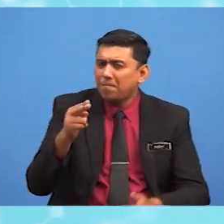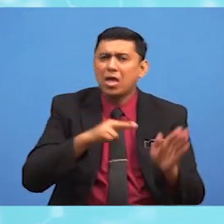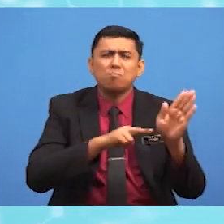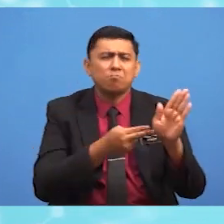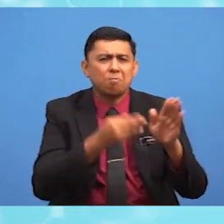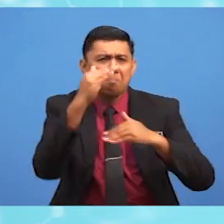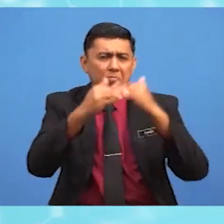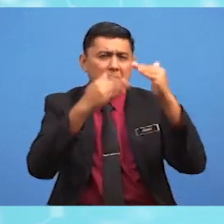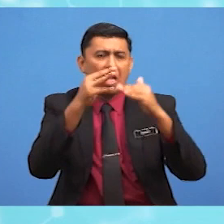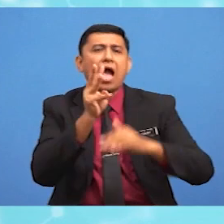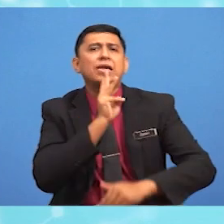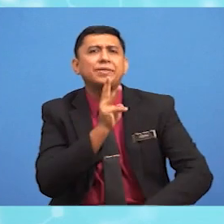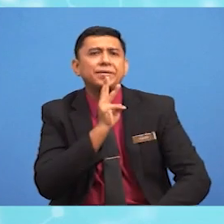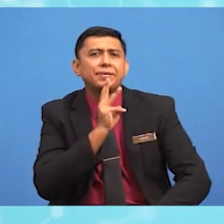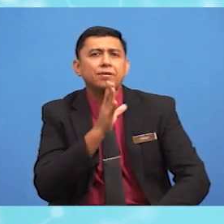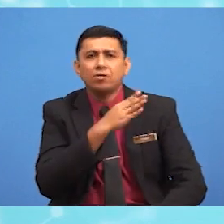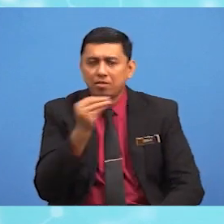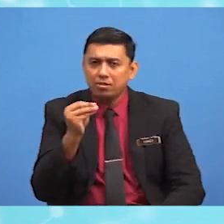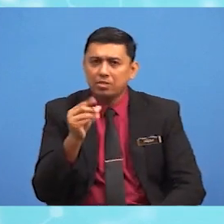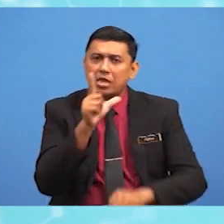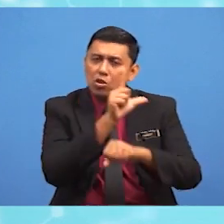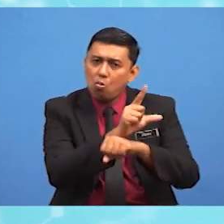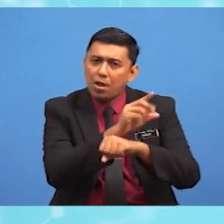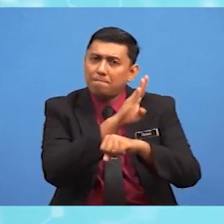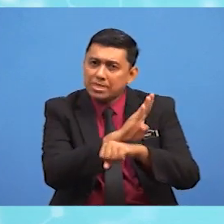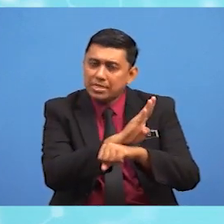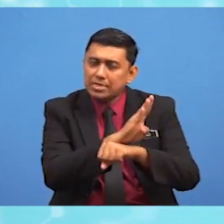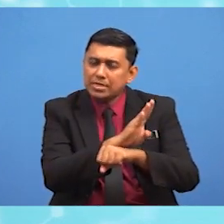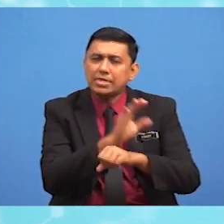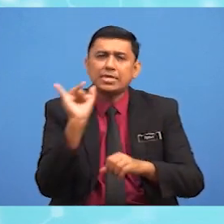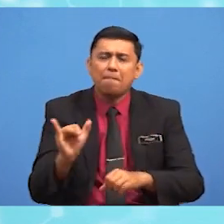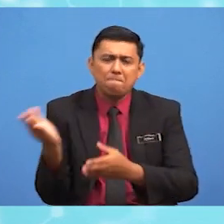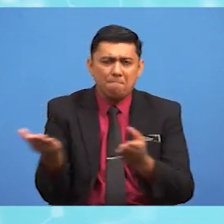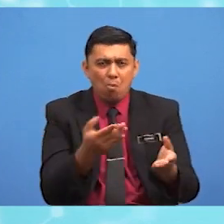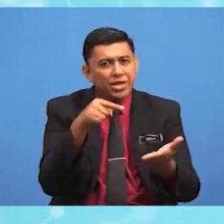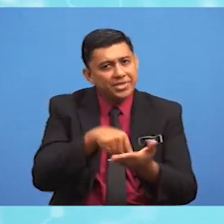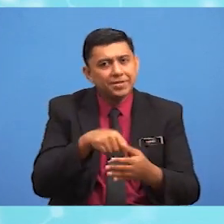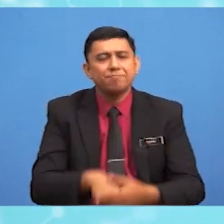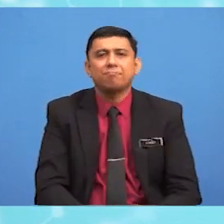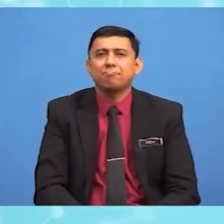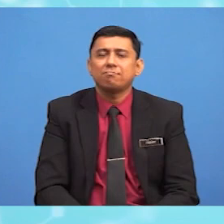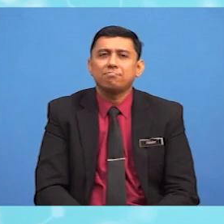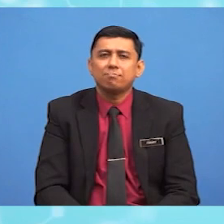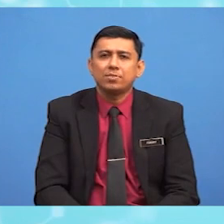unsur yang membina air dan logam besi yang cikgu bawa ini?